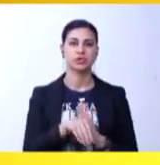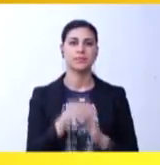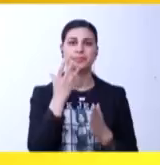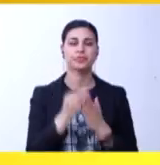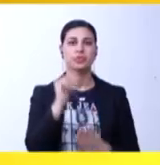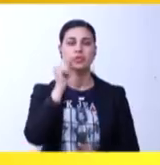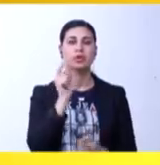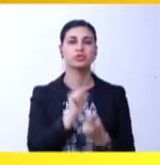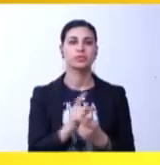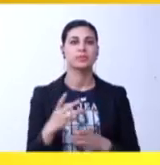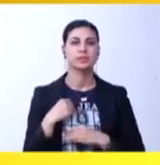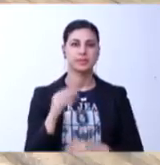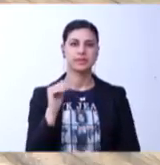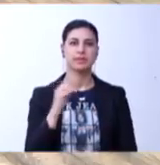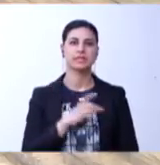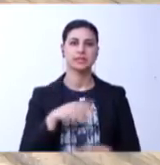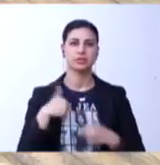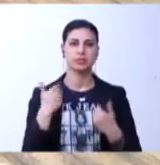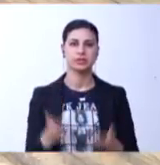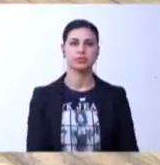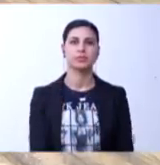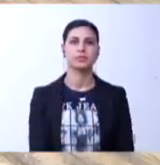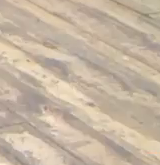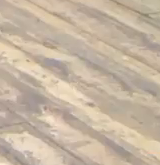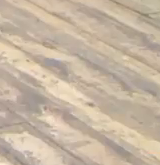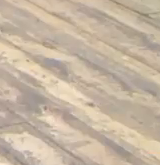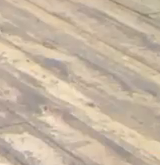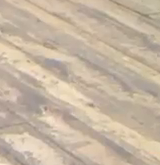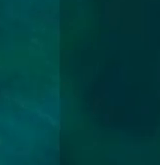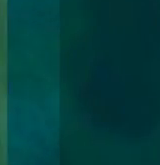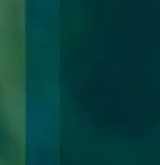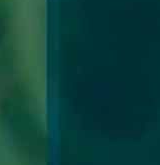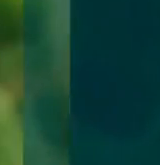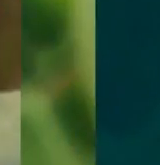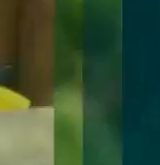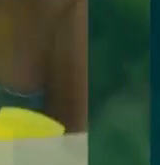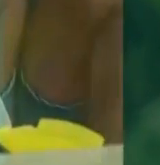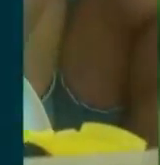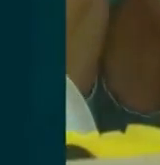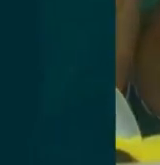ჩვენ ხვალ შევხვდებით ერთმანეთს, ნახვამდის, დღეგრძელობას გისურვებთ.